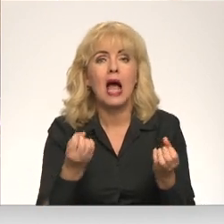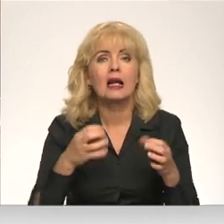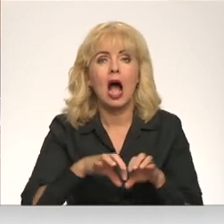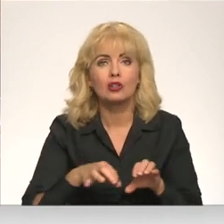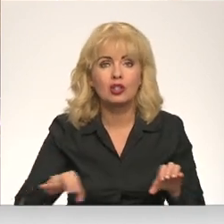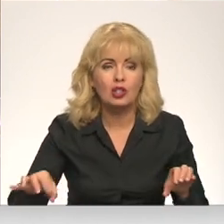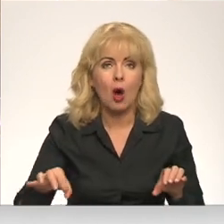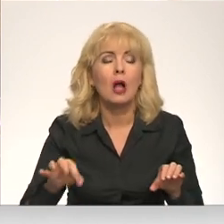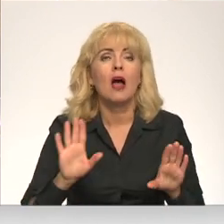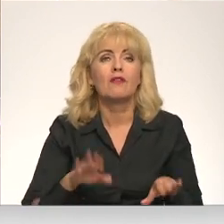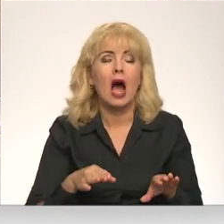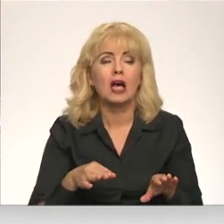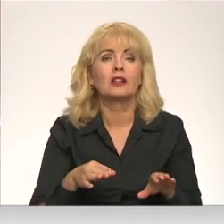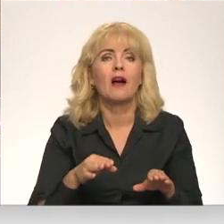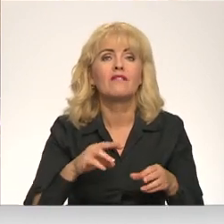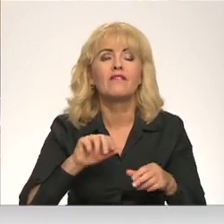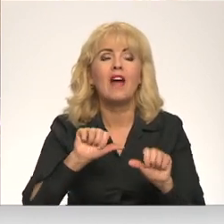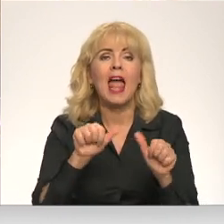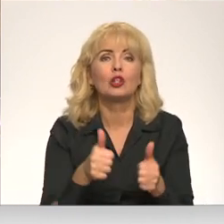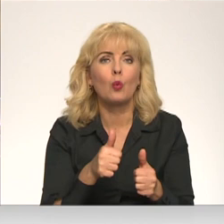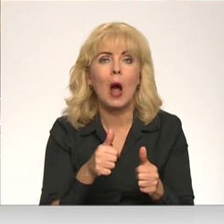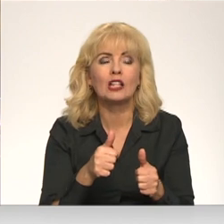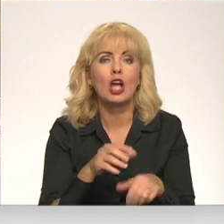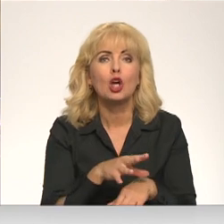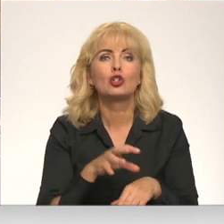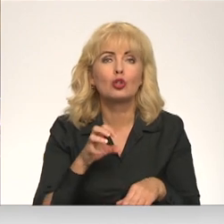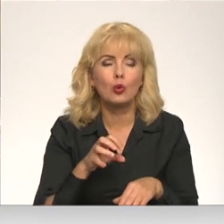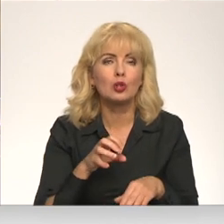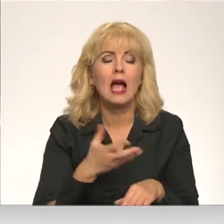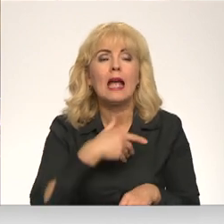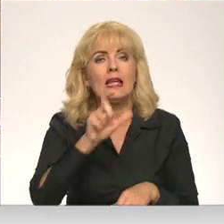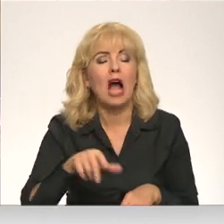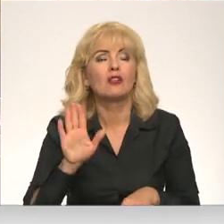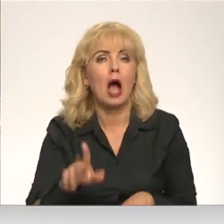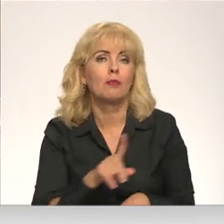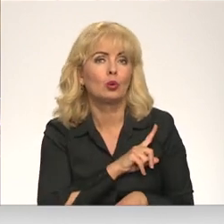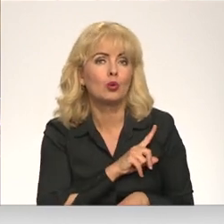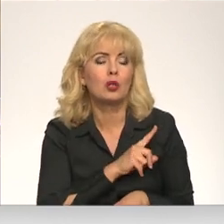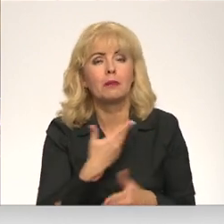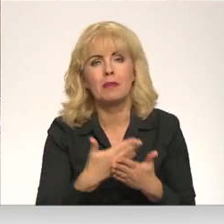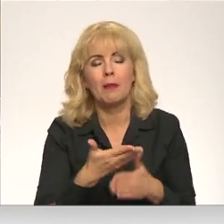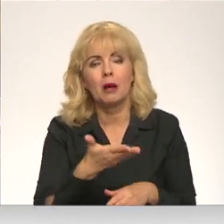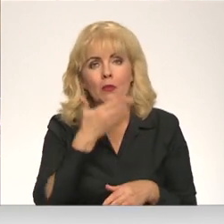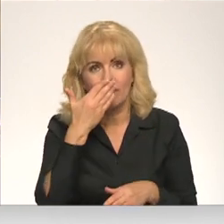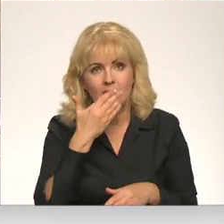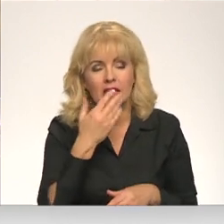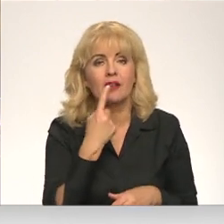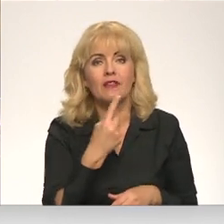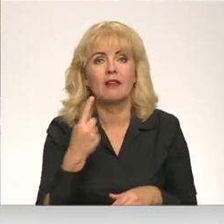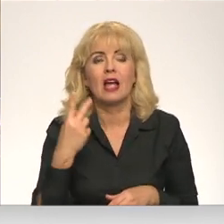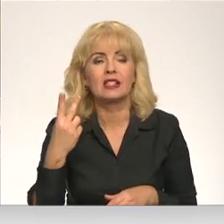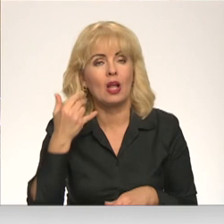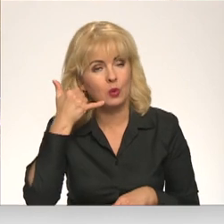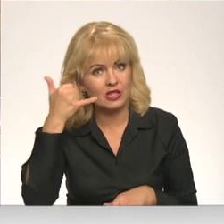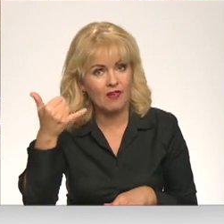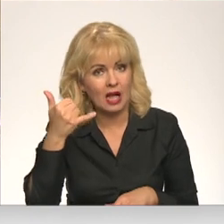rasties sūces. Tādēļ iedzīvotājiem šajā laikā ieteicams būt īpaši uzmanīgiem un sajūtot gāzes smaku zvanīt 112.